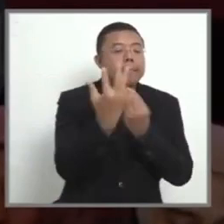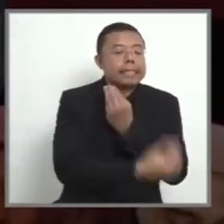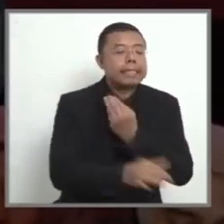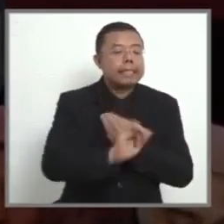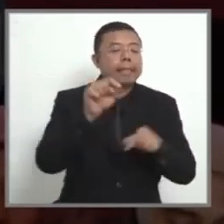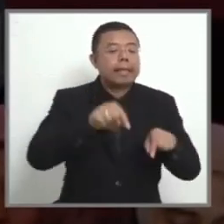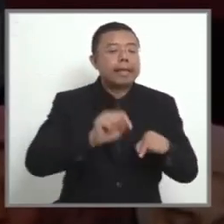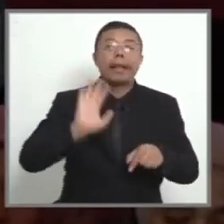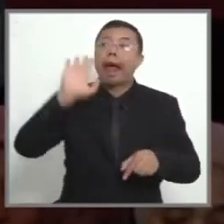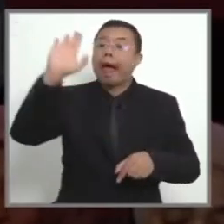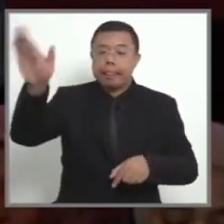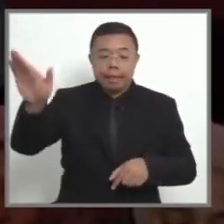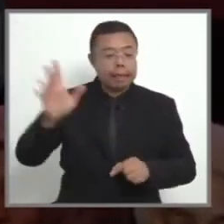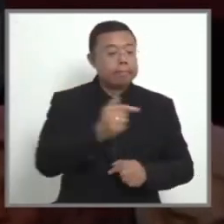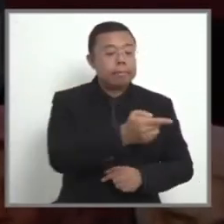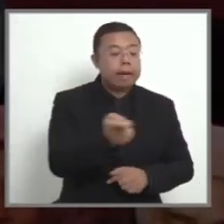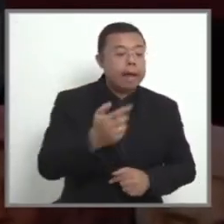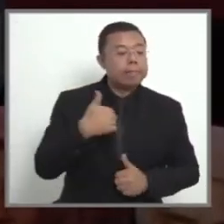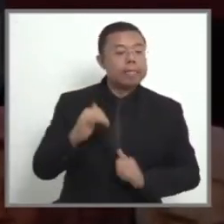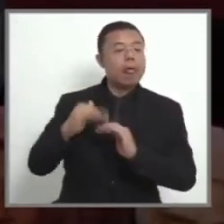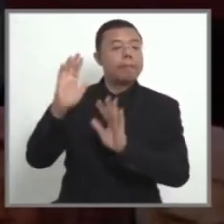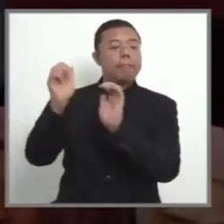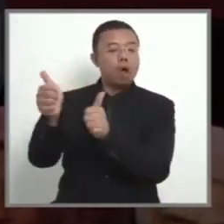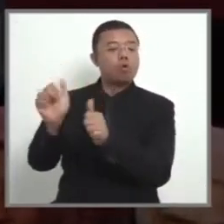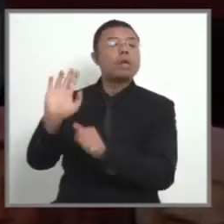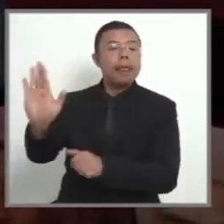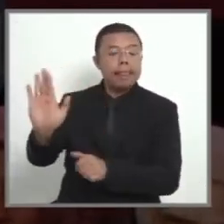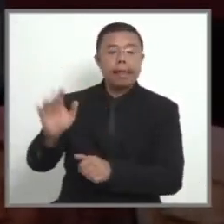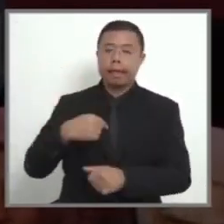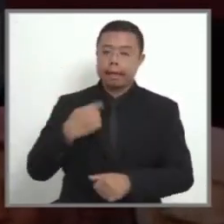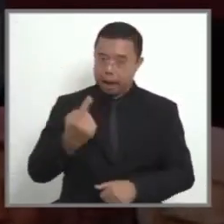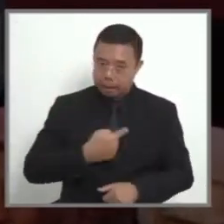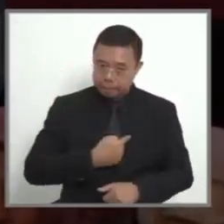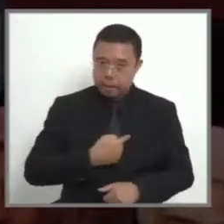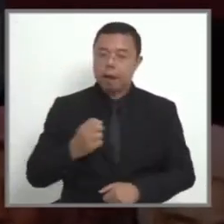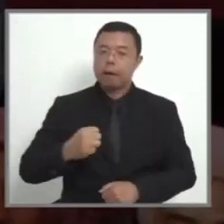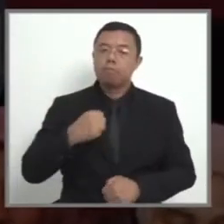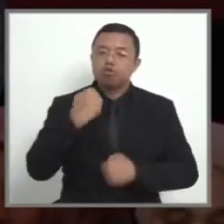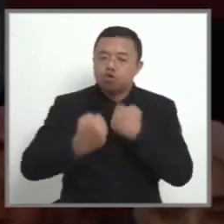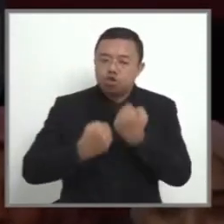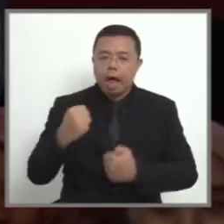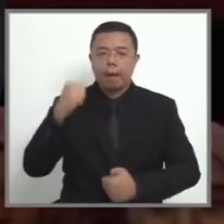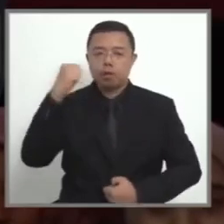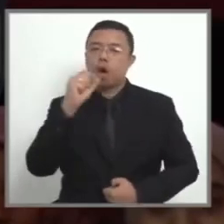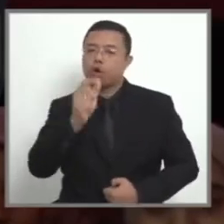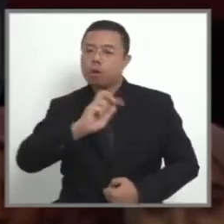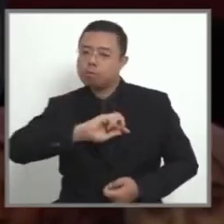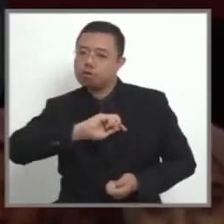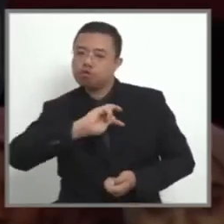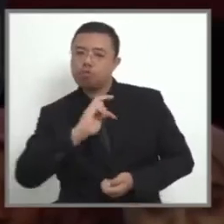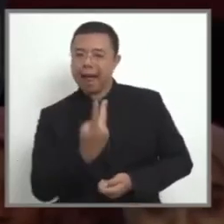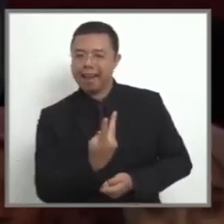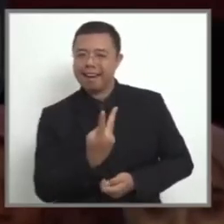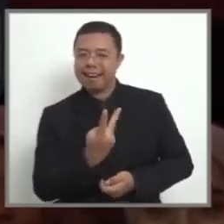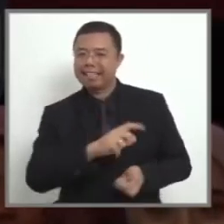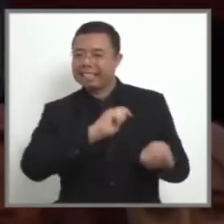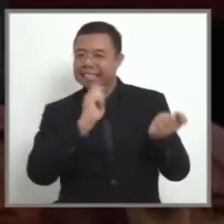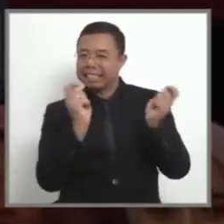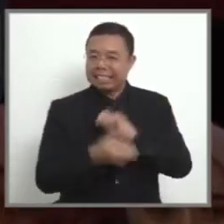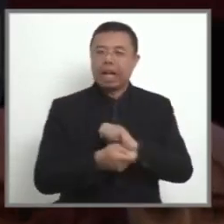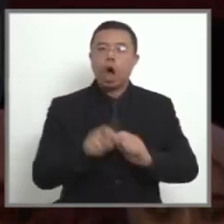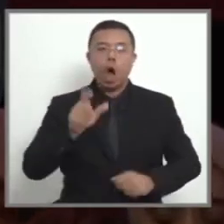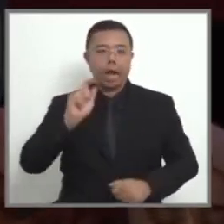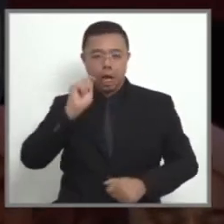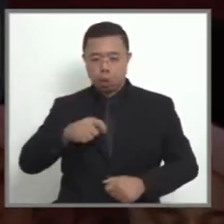ini kelak Bisakah mereka hidup lebih baik kami berjuang untuk perubahan agar orang tua yang miskin